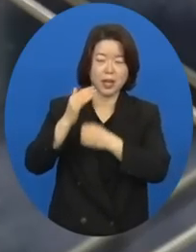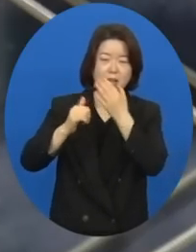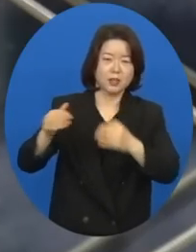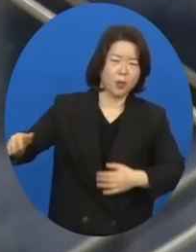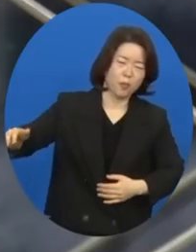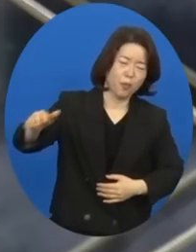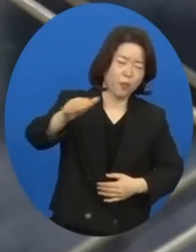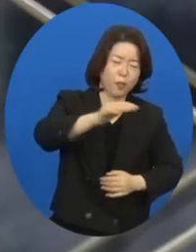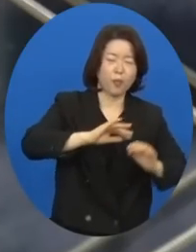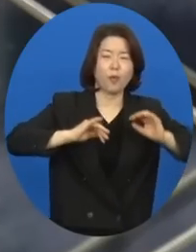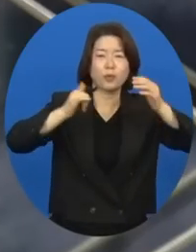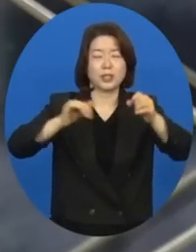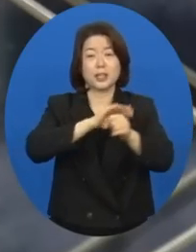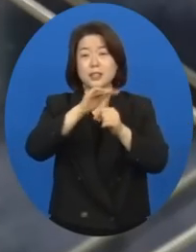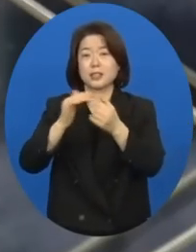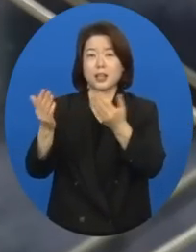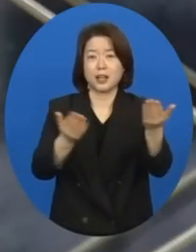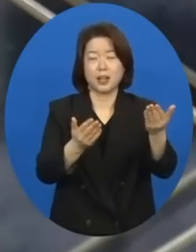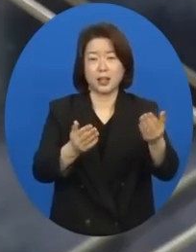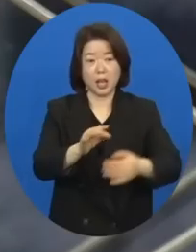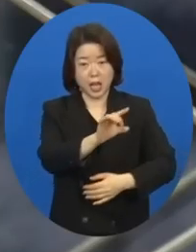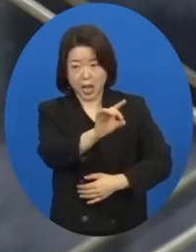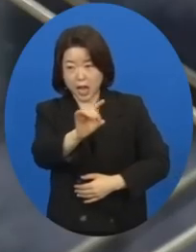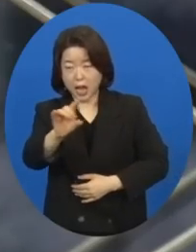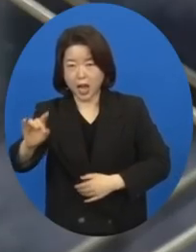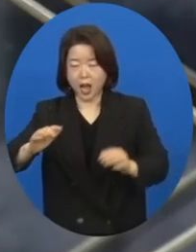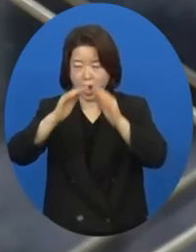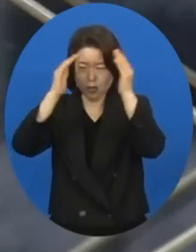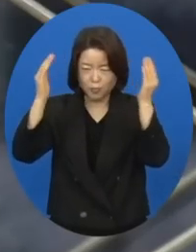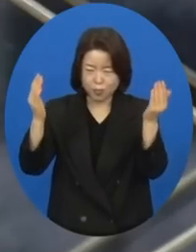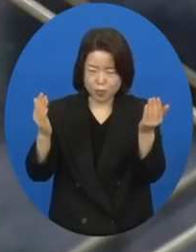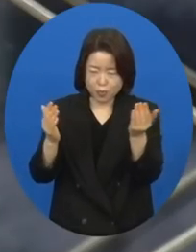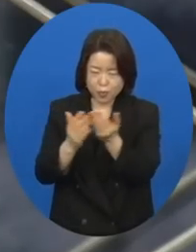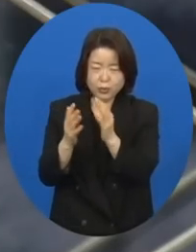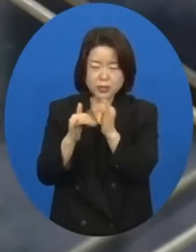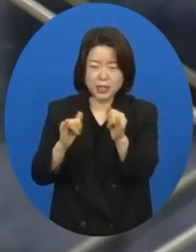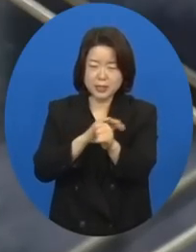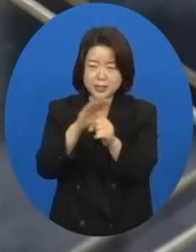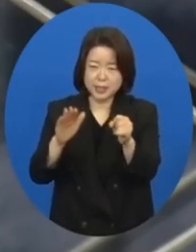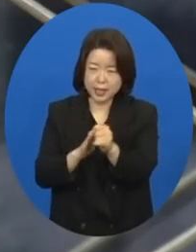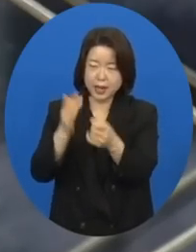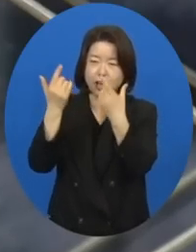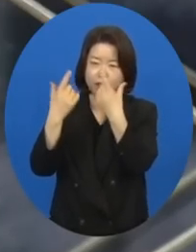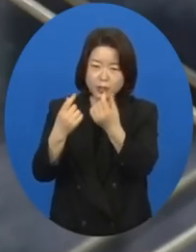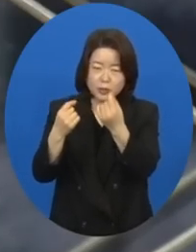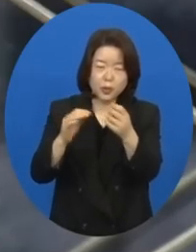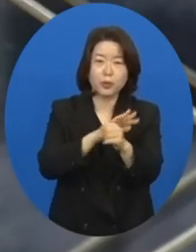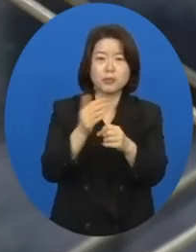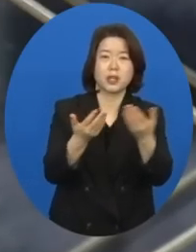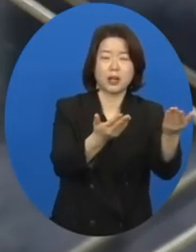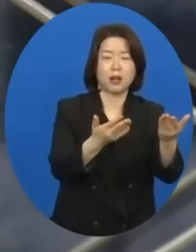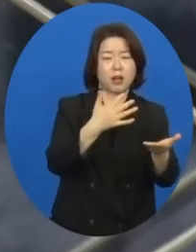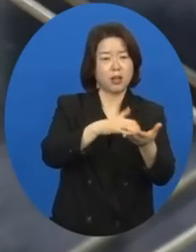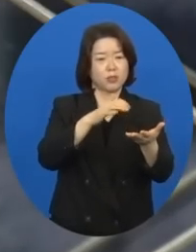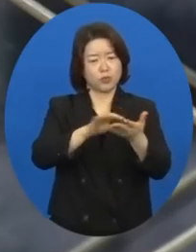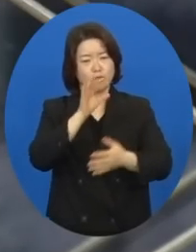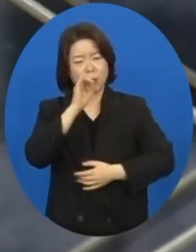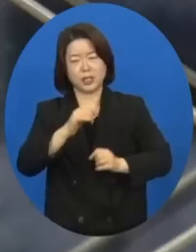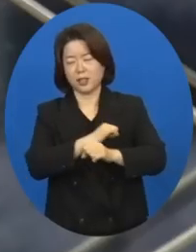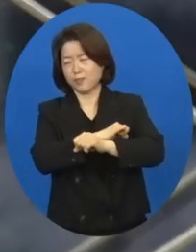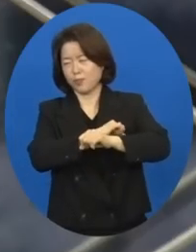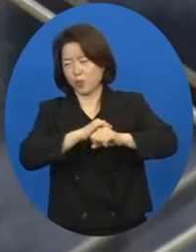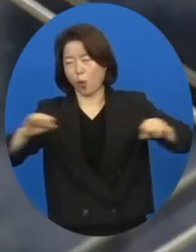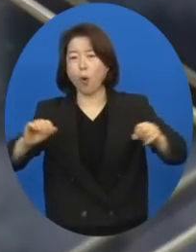사람을 사랑하시되 그 한 사람을 마치 모든 사람을 사랑하시는 그 사랑으로 사랑하는 측량할 수 없는 넓이의